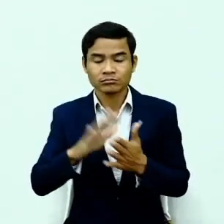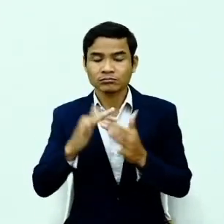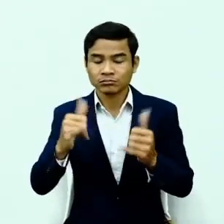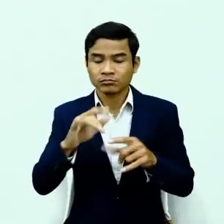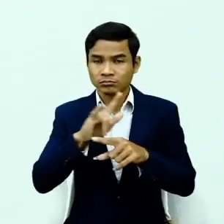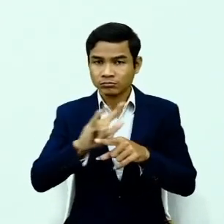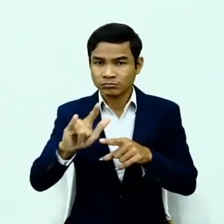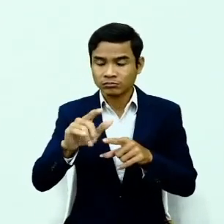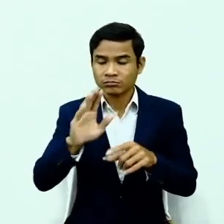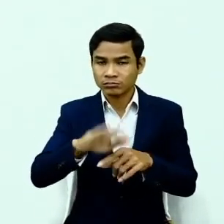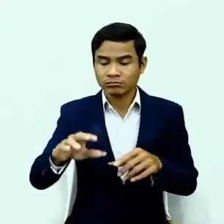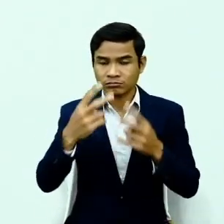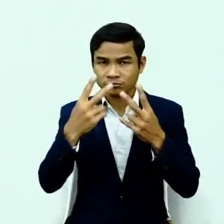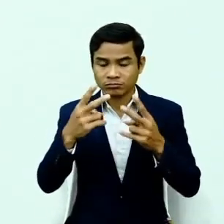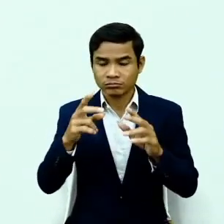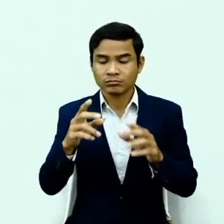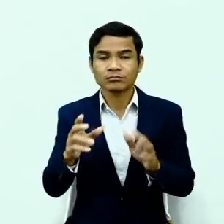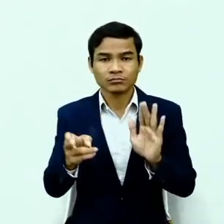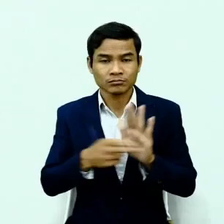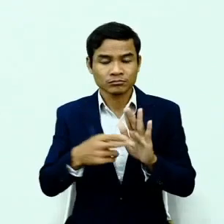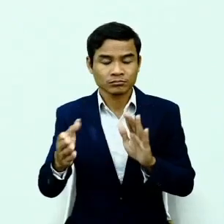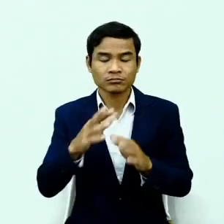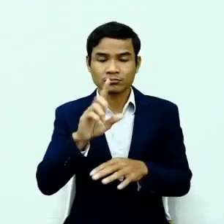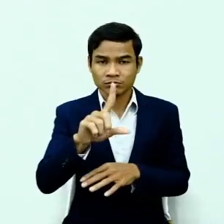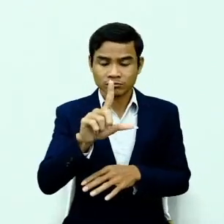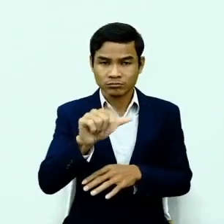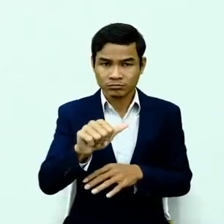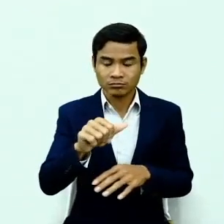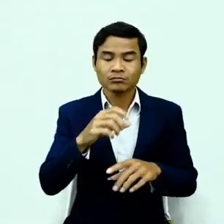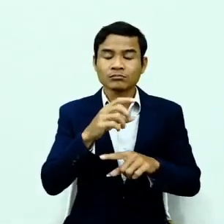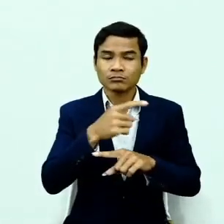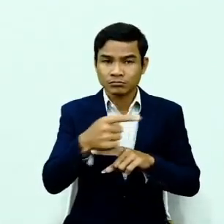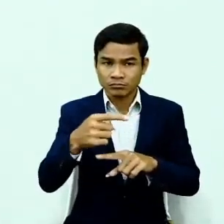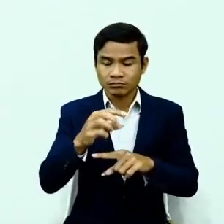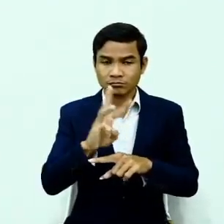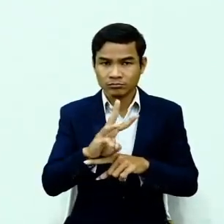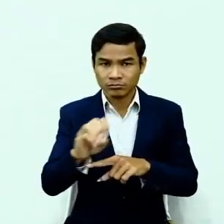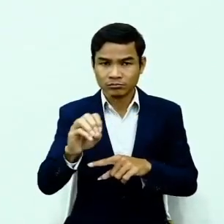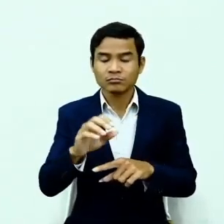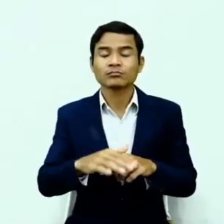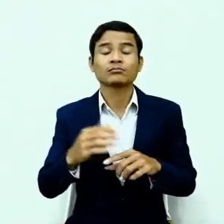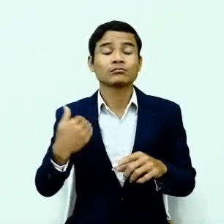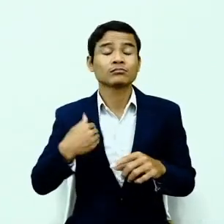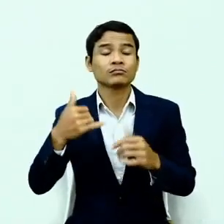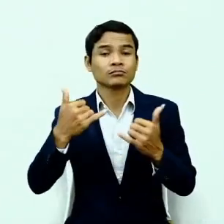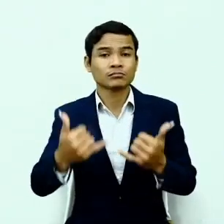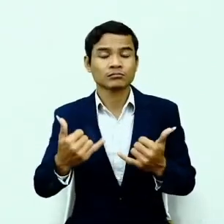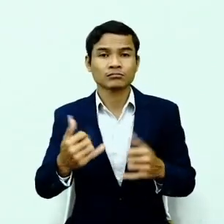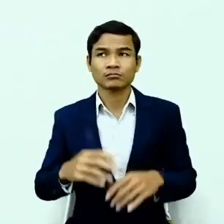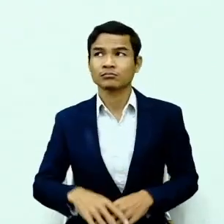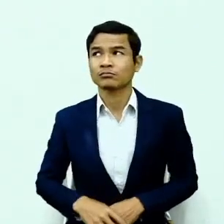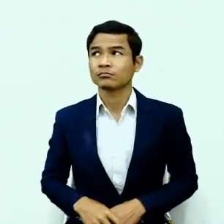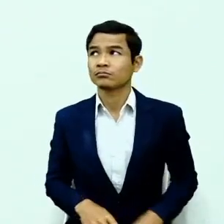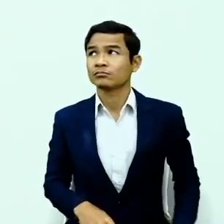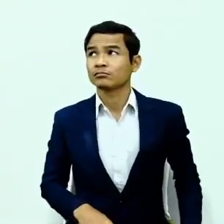tò nằm bề chè lẹ tầng ác ní một rối đo xàm sập chà nè sỏi